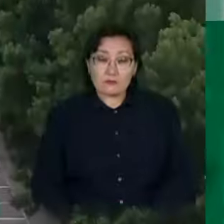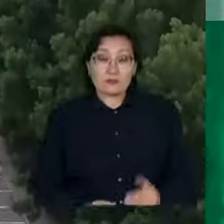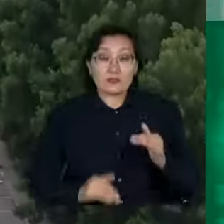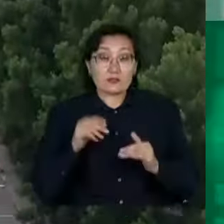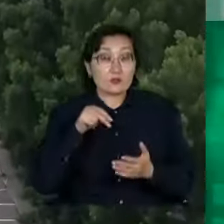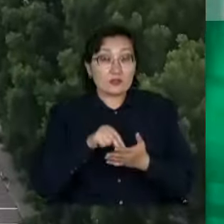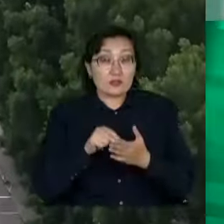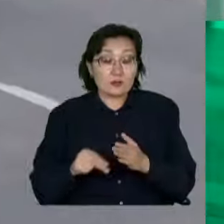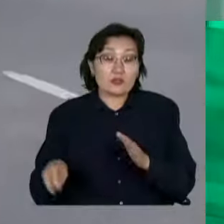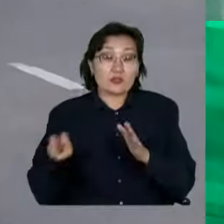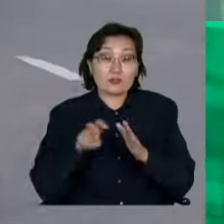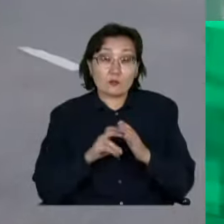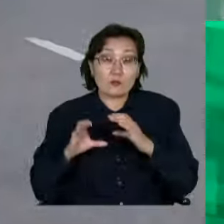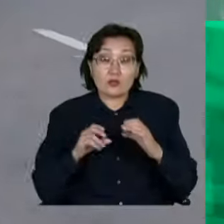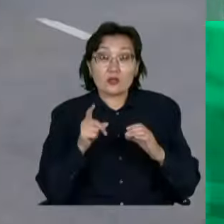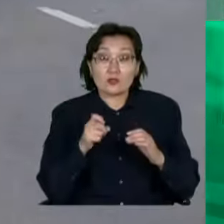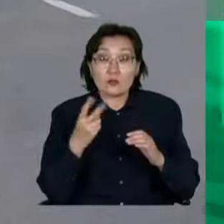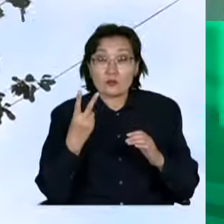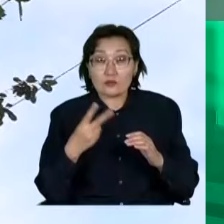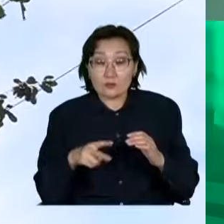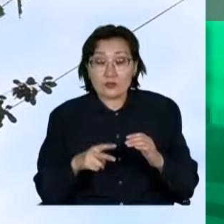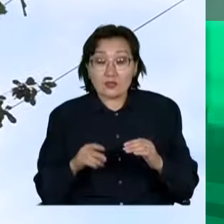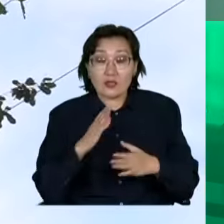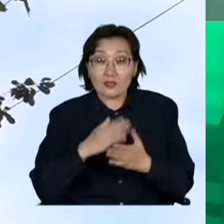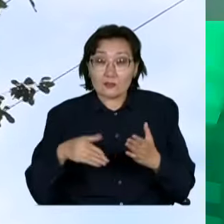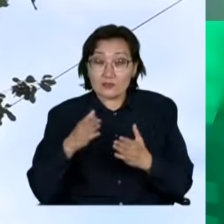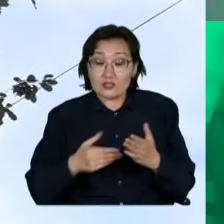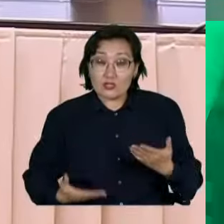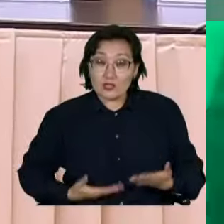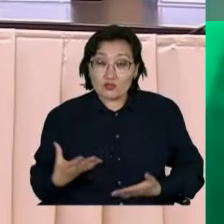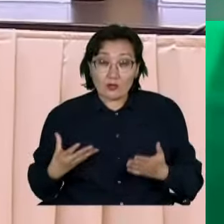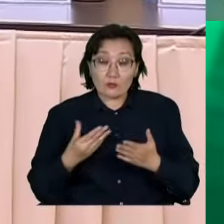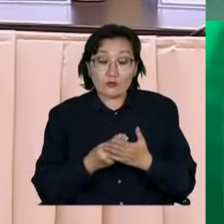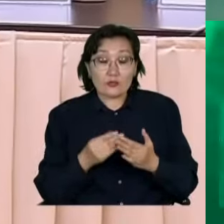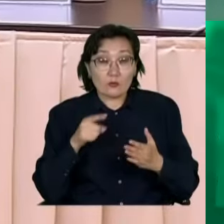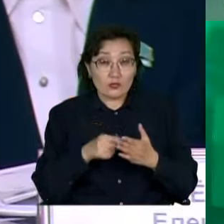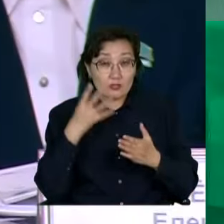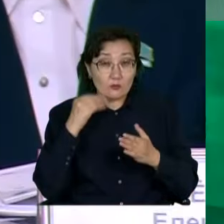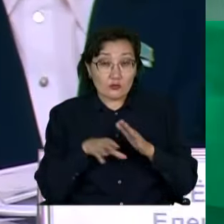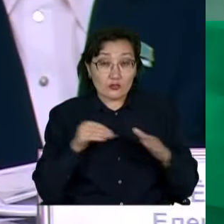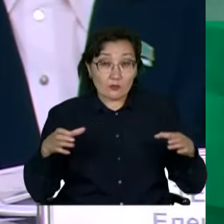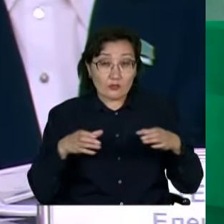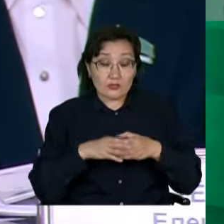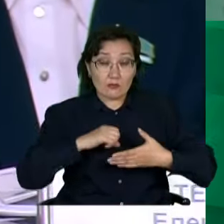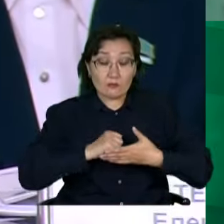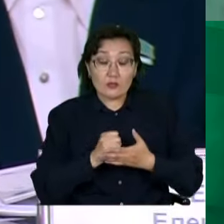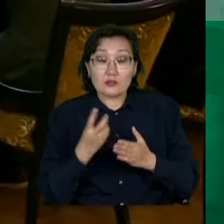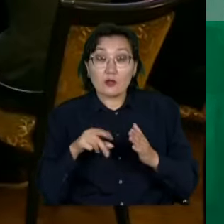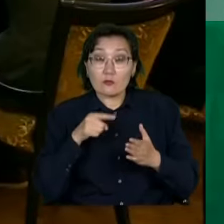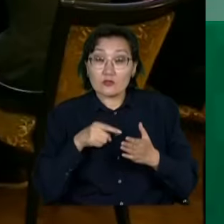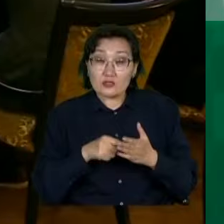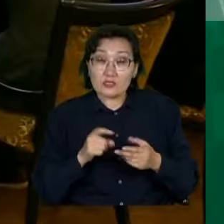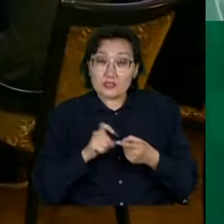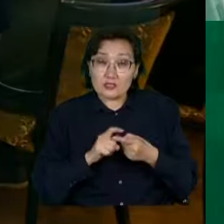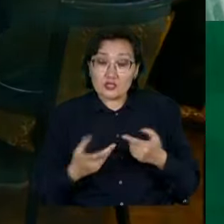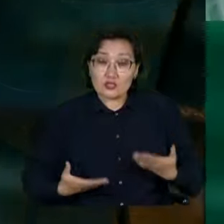Повышение тарифа на проезд до 120 тенге и отмена наличной оплаты. В Алматы депутаты утвердили ряд ключевых вопросов, касающихся